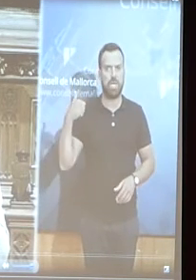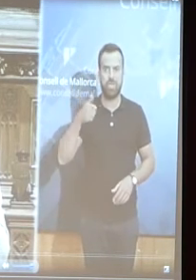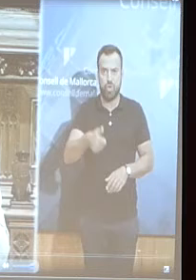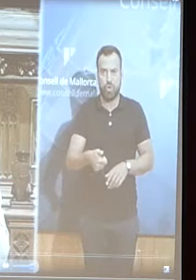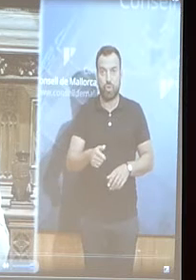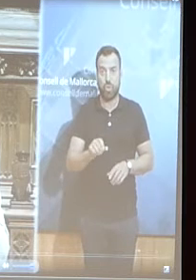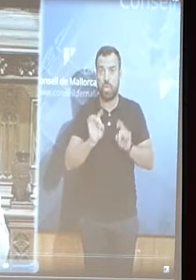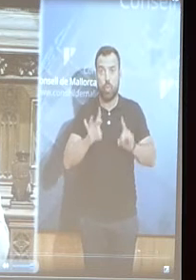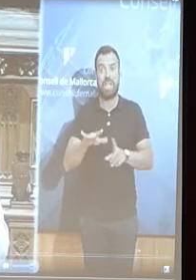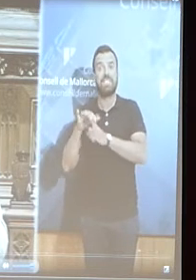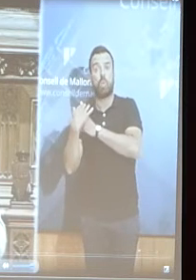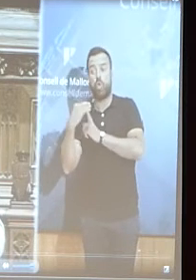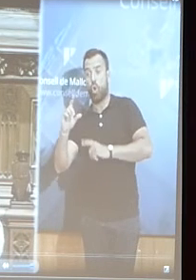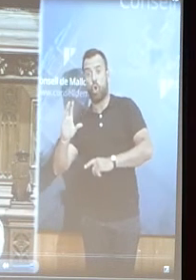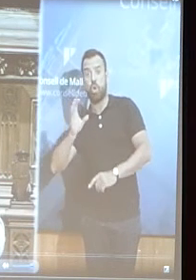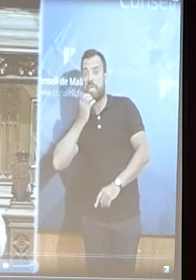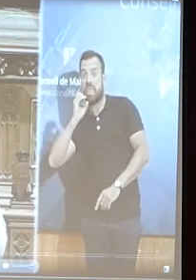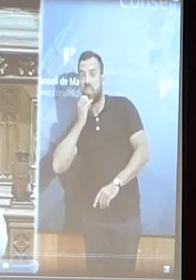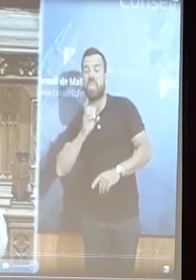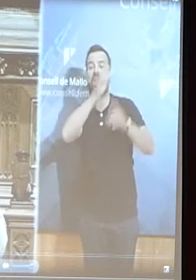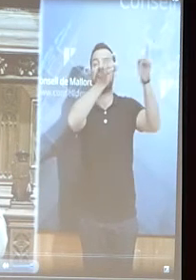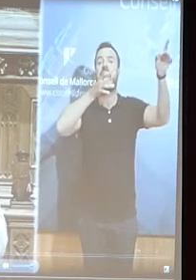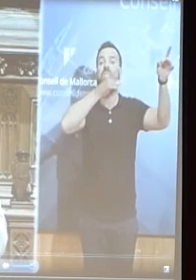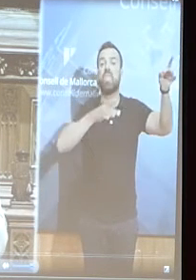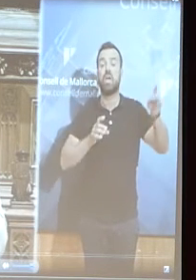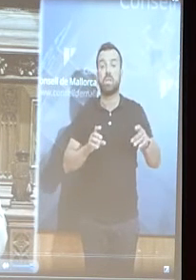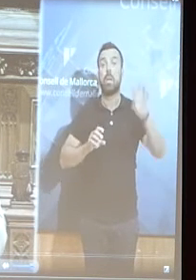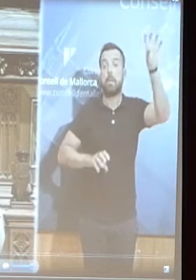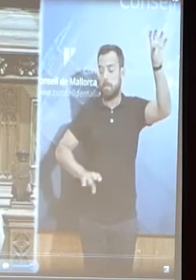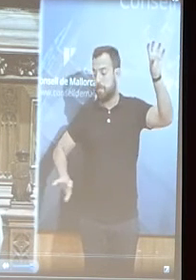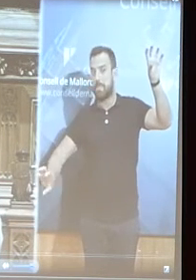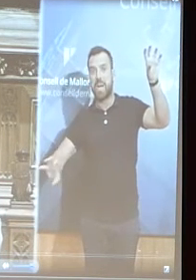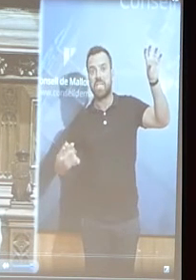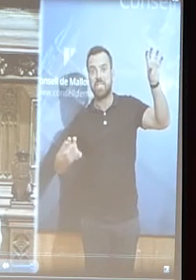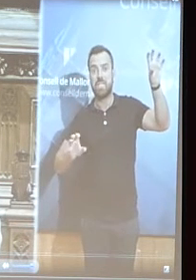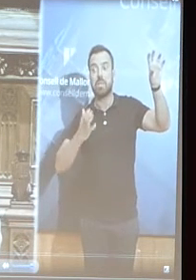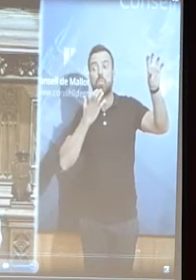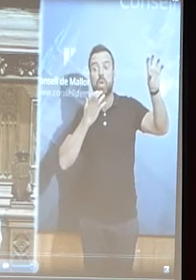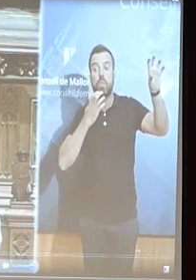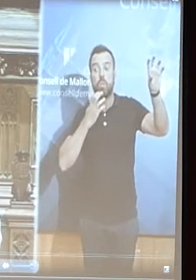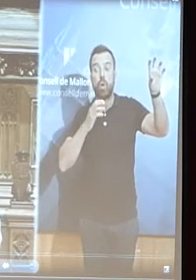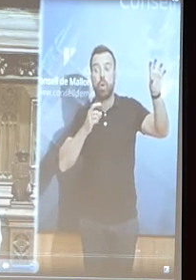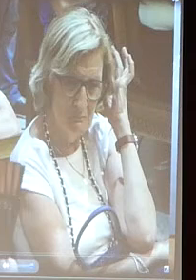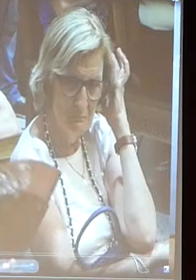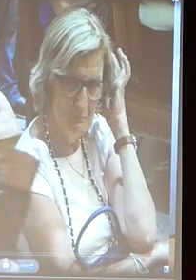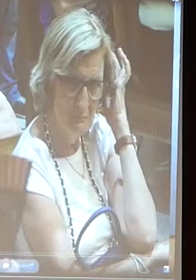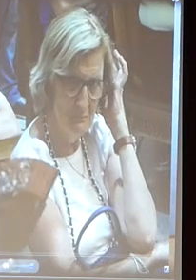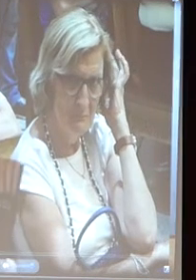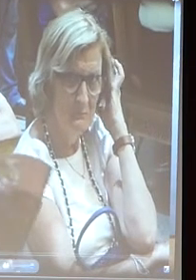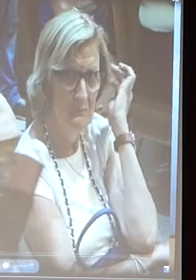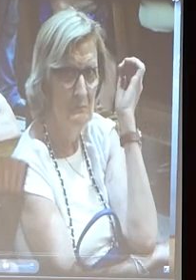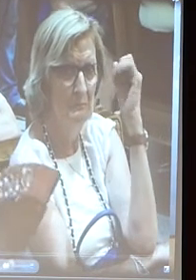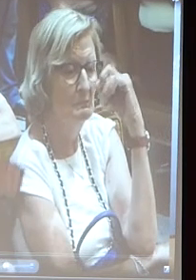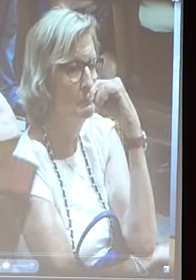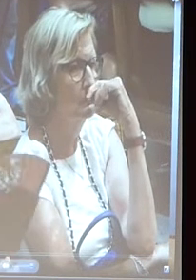països. Són països en què l'Estat és molt feble, molt pobre. Els ingressos de l'Estat són